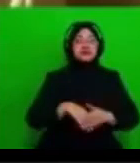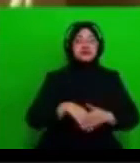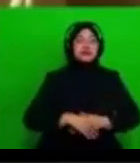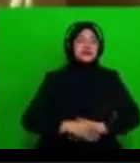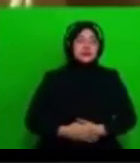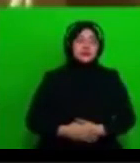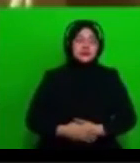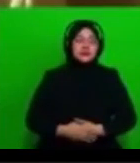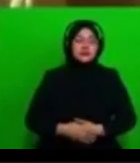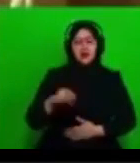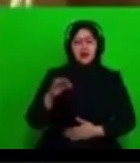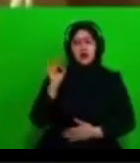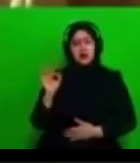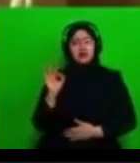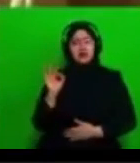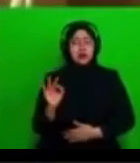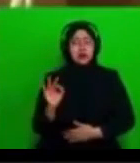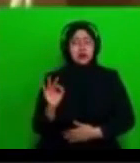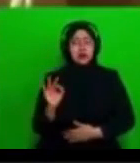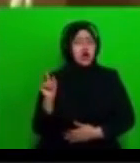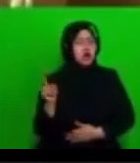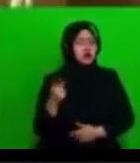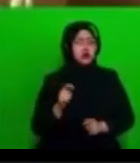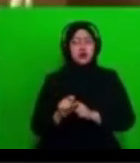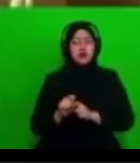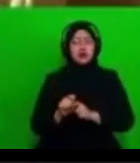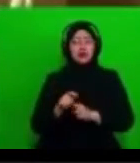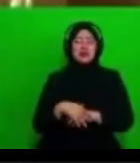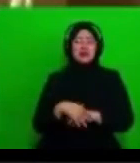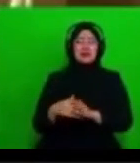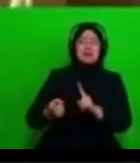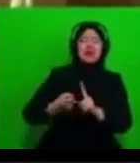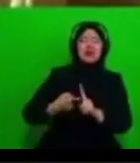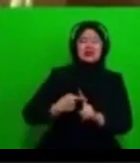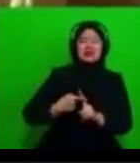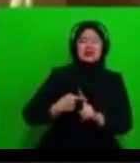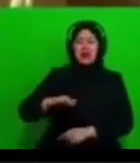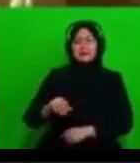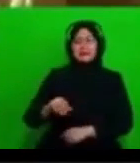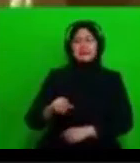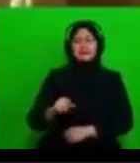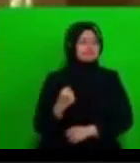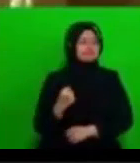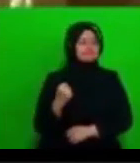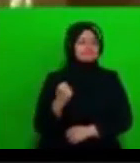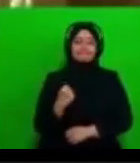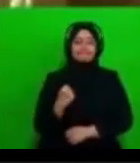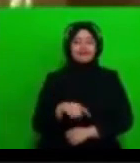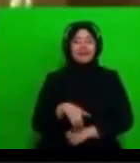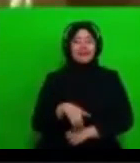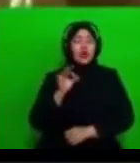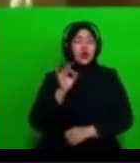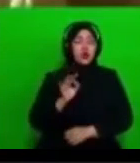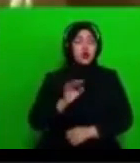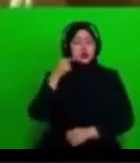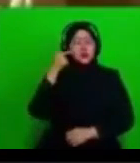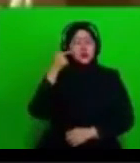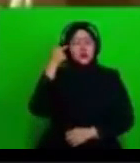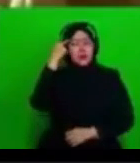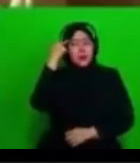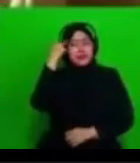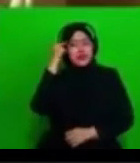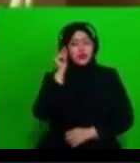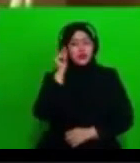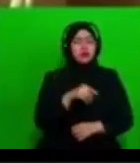orang tua jangan sampai mengunci pilihan anak. Orang tua juga harus belajar bagaimana anak akan